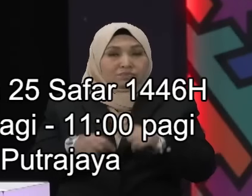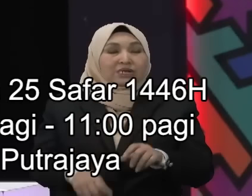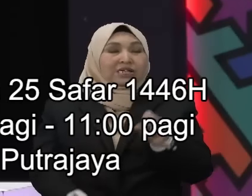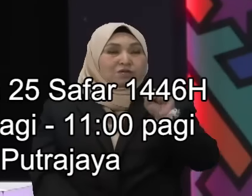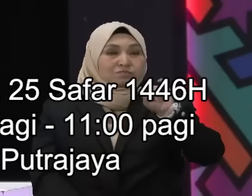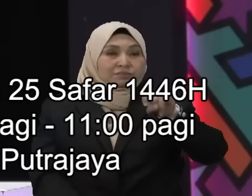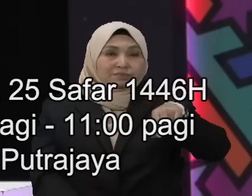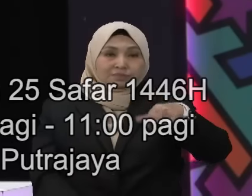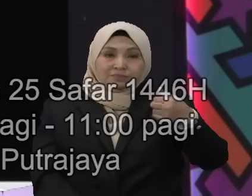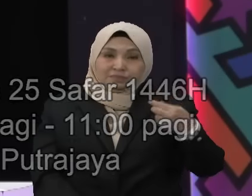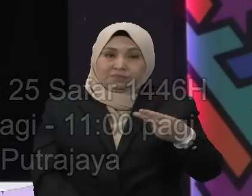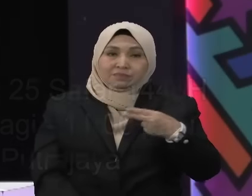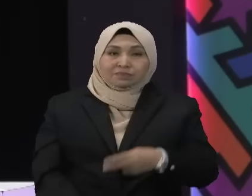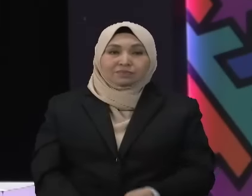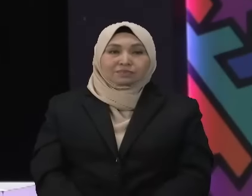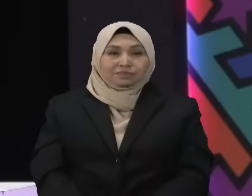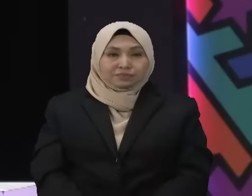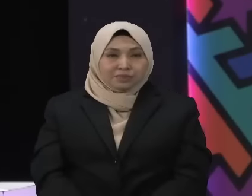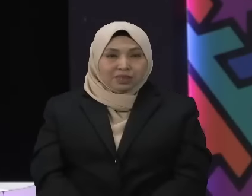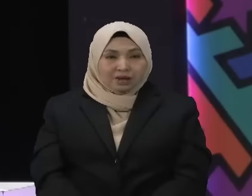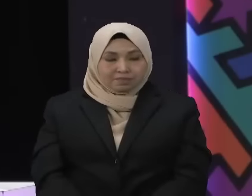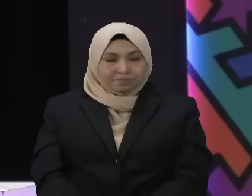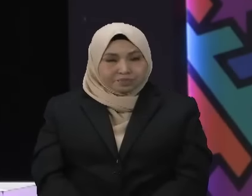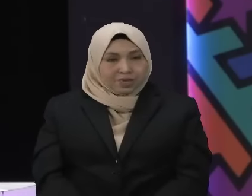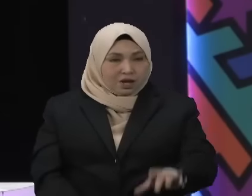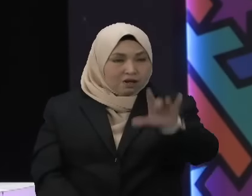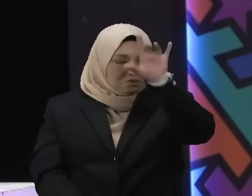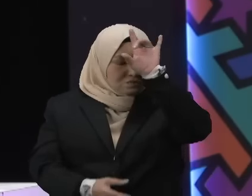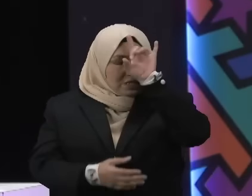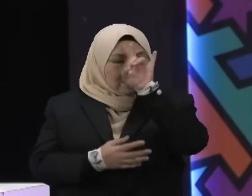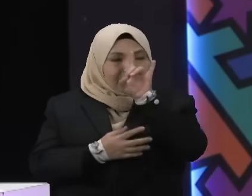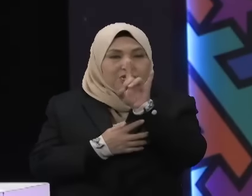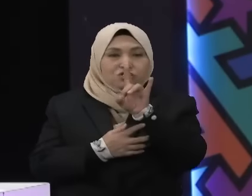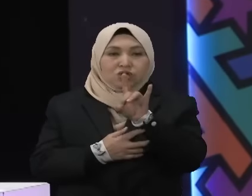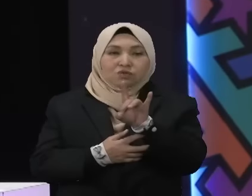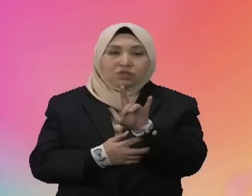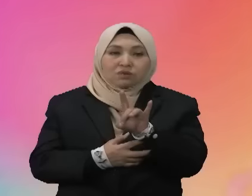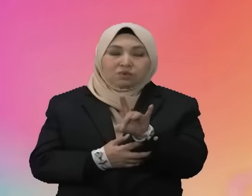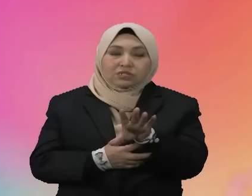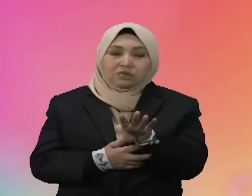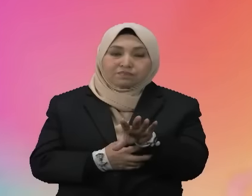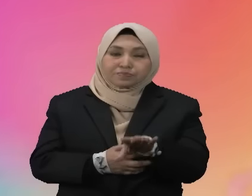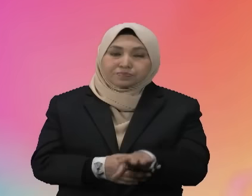boleh? Haha, kita baca Taranum Sikah, insyaAllah. A'udzubillahi minasyaitanirrajim.